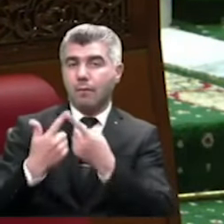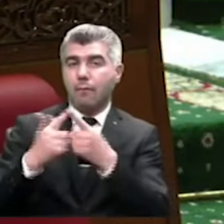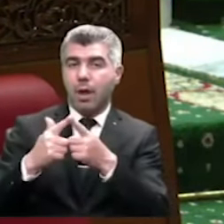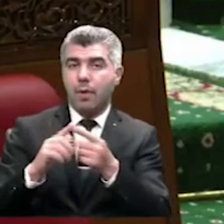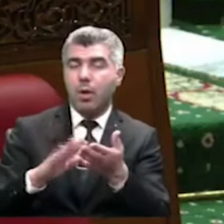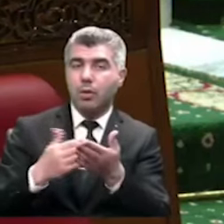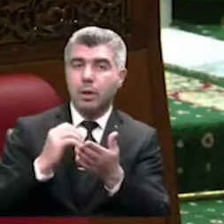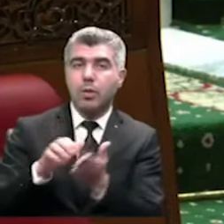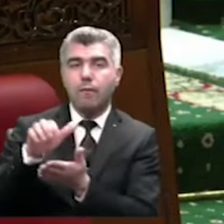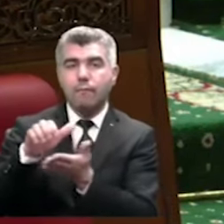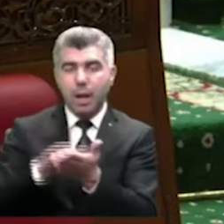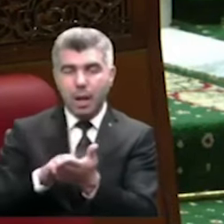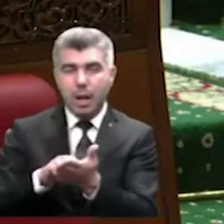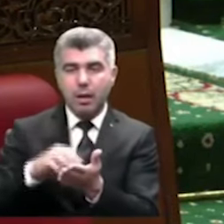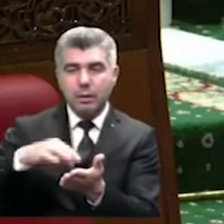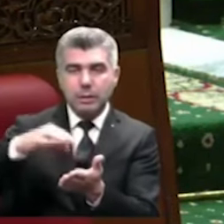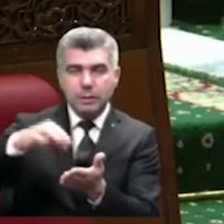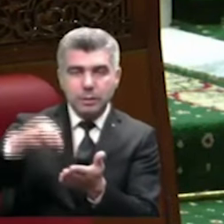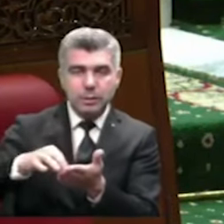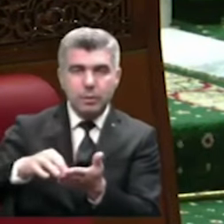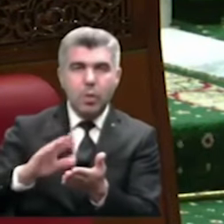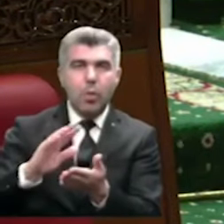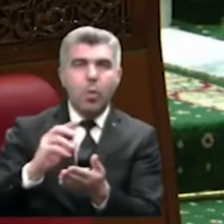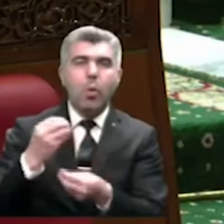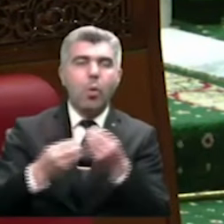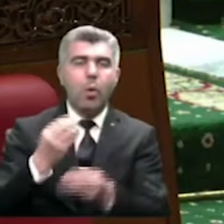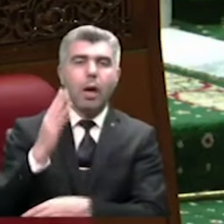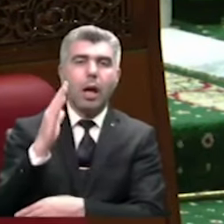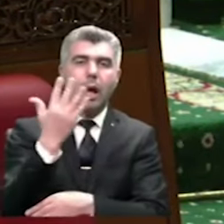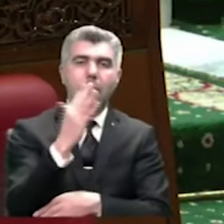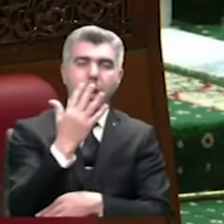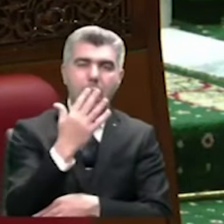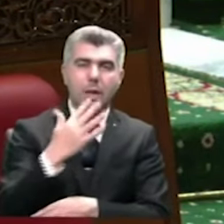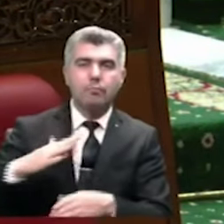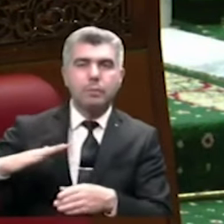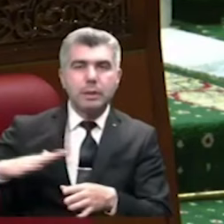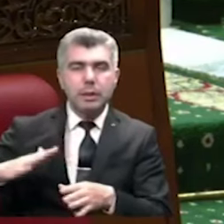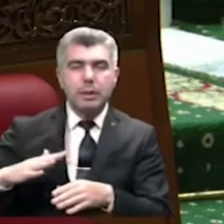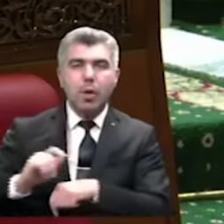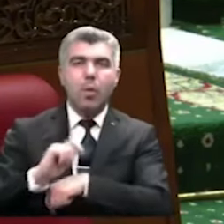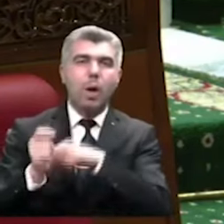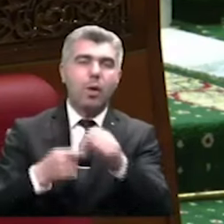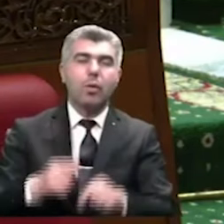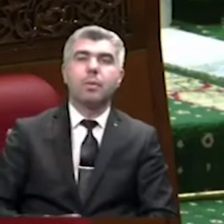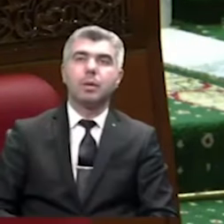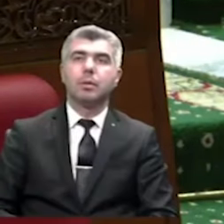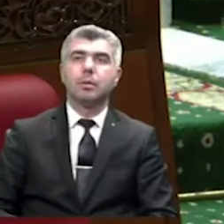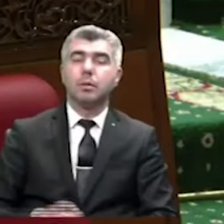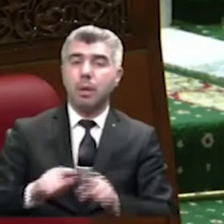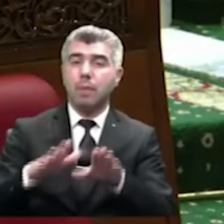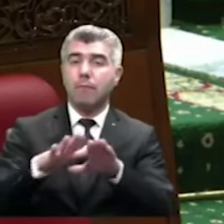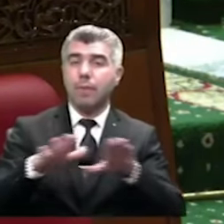ما بين فلاحي سقوي وبوري وغابوي ورعوي وحضري وشبه حضري، فإن هذه